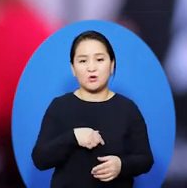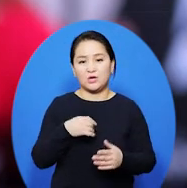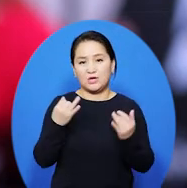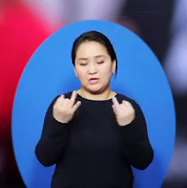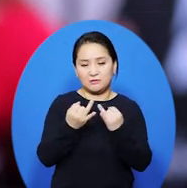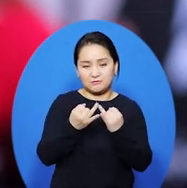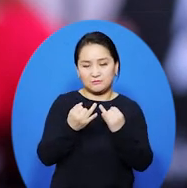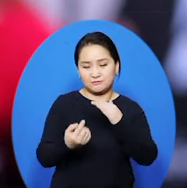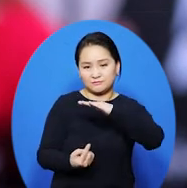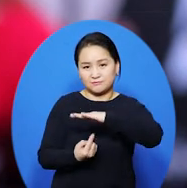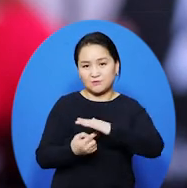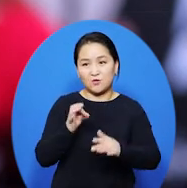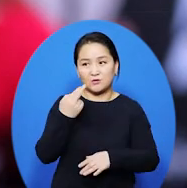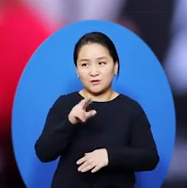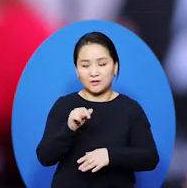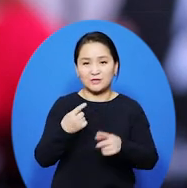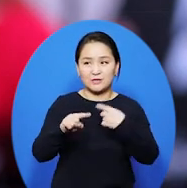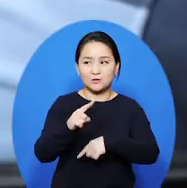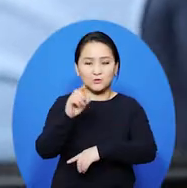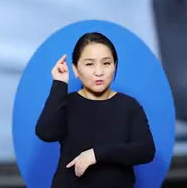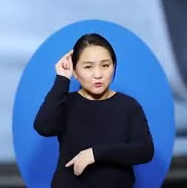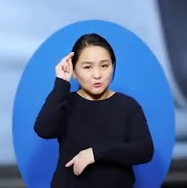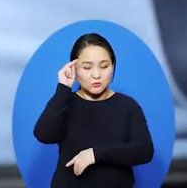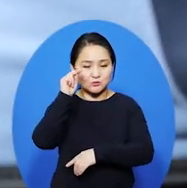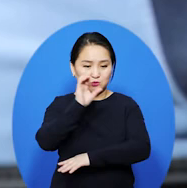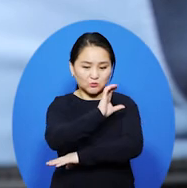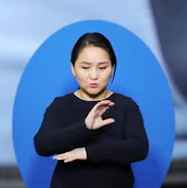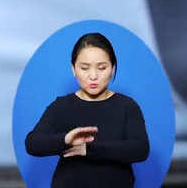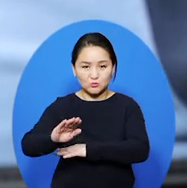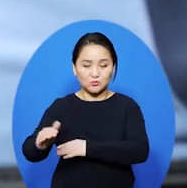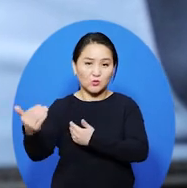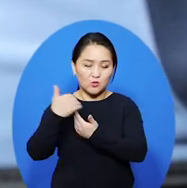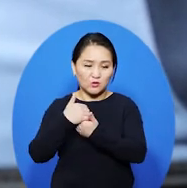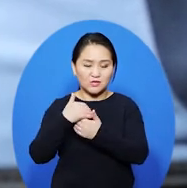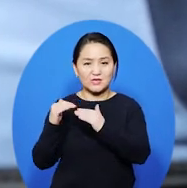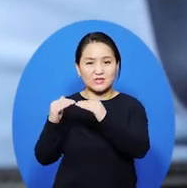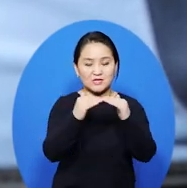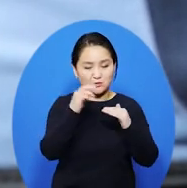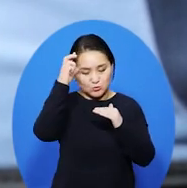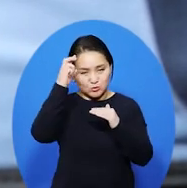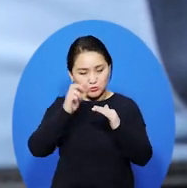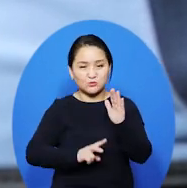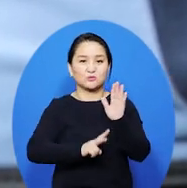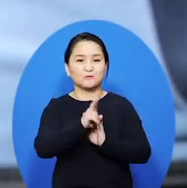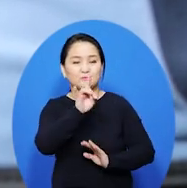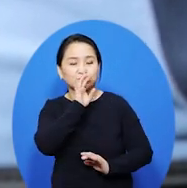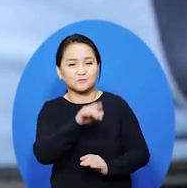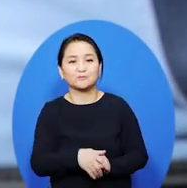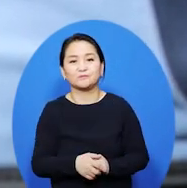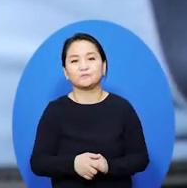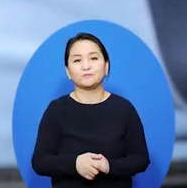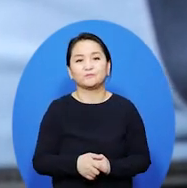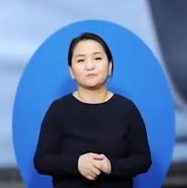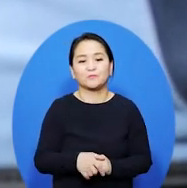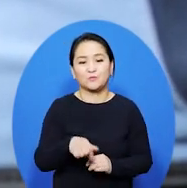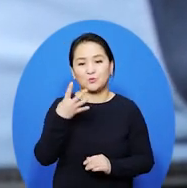дээр суралцсан илүү олон суралцагчдыг сургалтанда хамруулах зорилготойгоор тийш боловсруулахаар үүсгэн байгуулагч ажилласан.